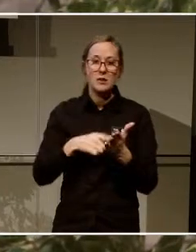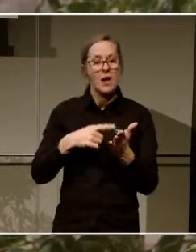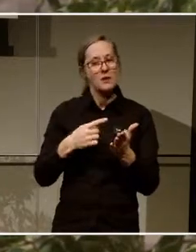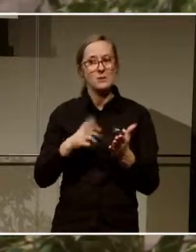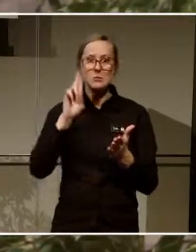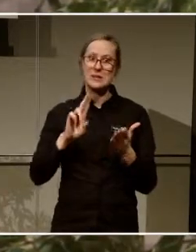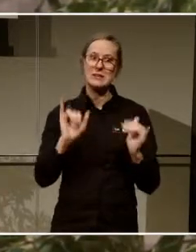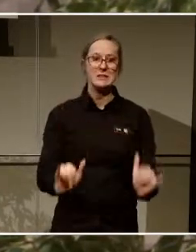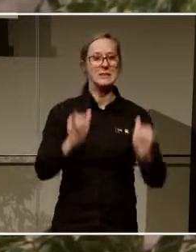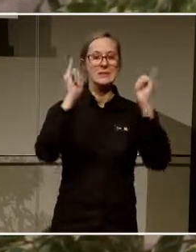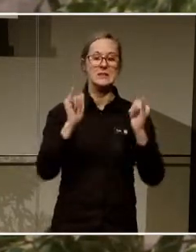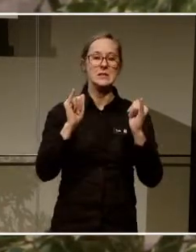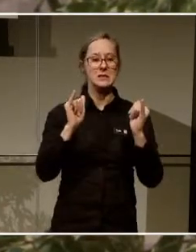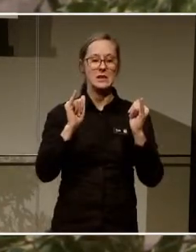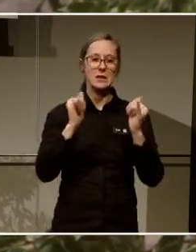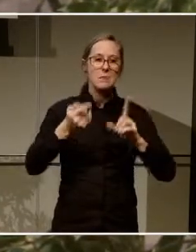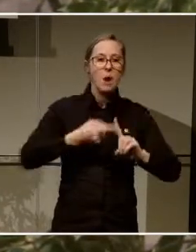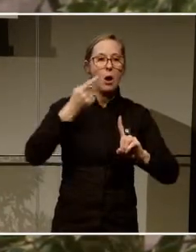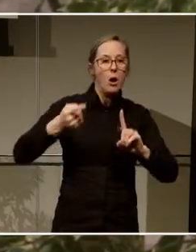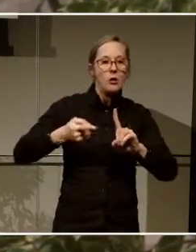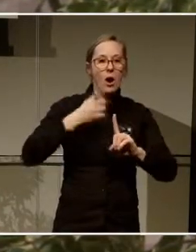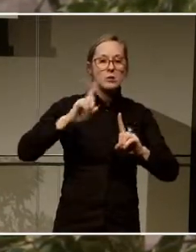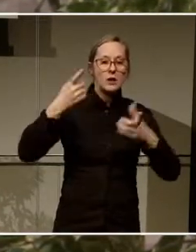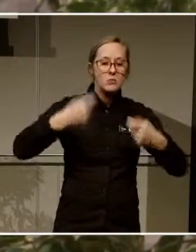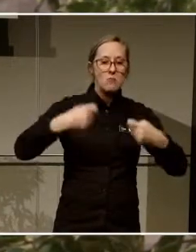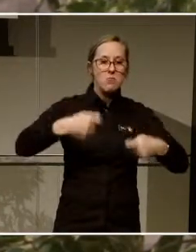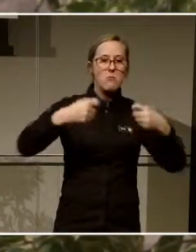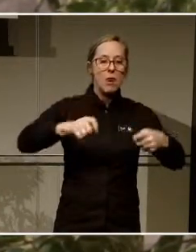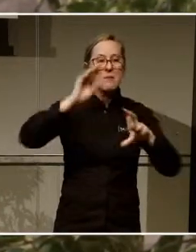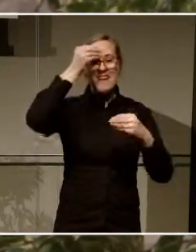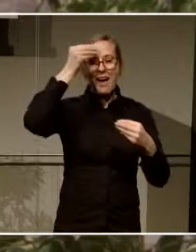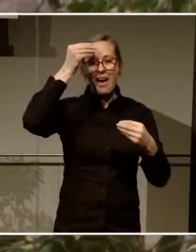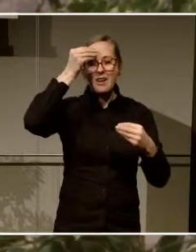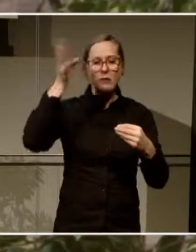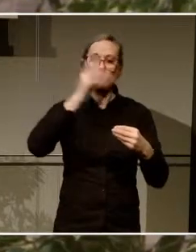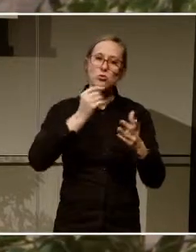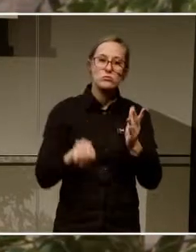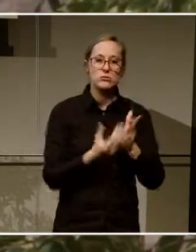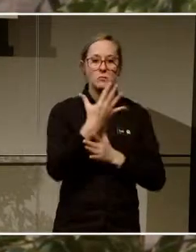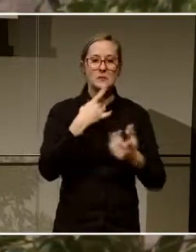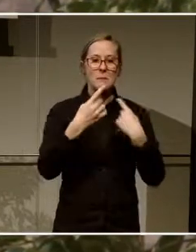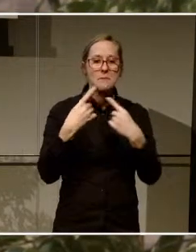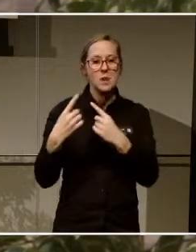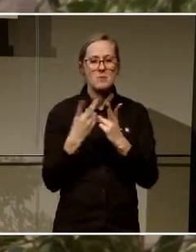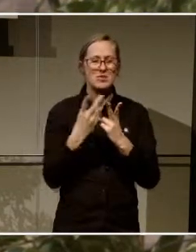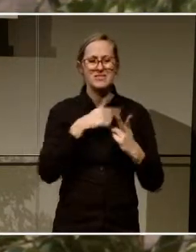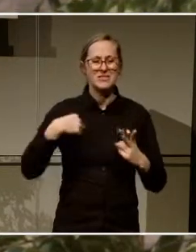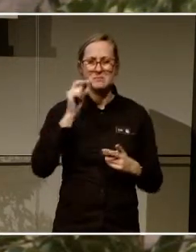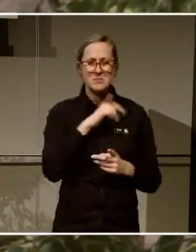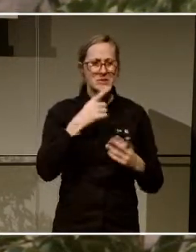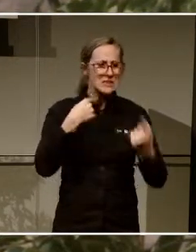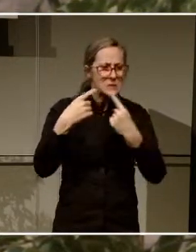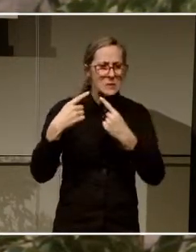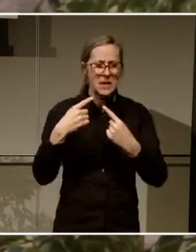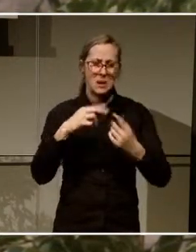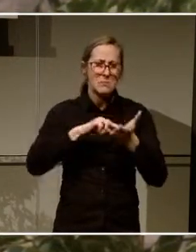rätt tidigt och lära om misstagen. Jag tror det är viktigt att bara komma igång, därför då får du också upp de här samtalen. Jag tror inte vi kan planera oss och diskutera